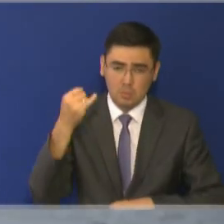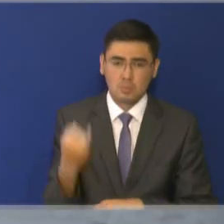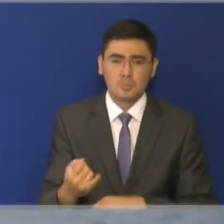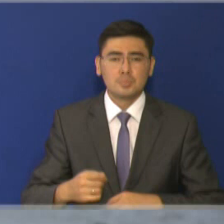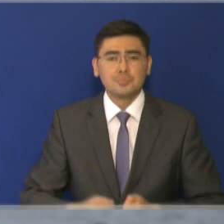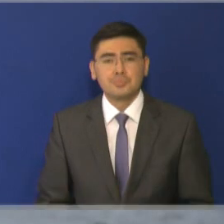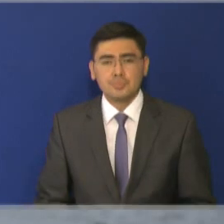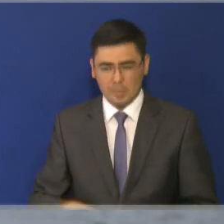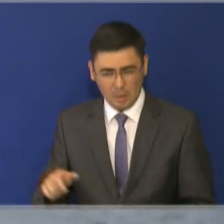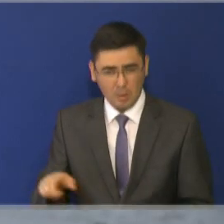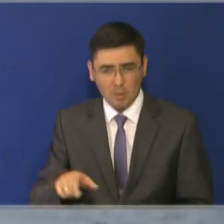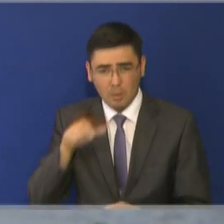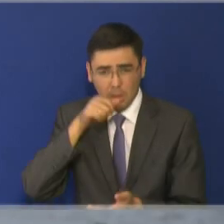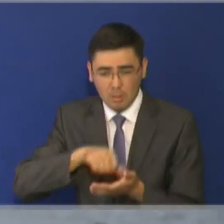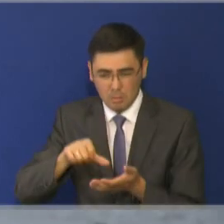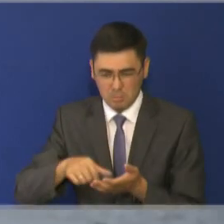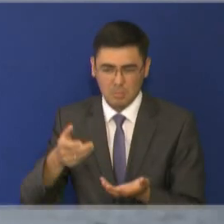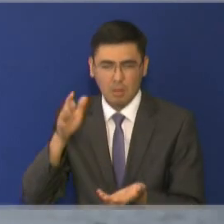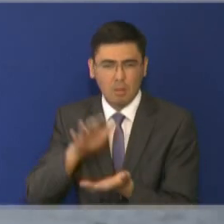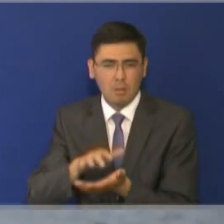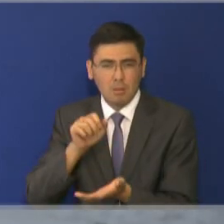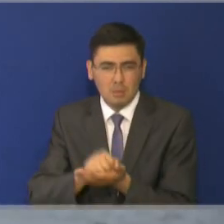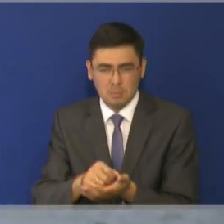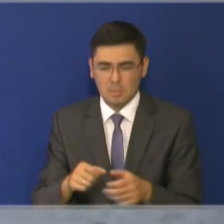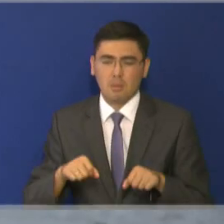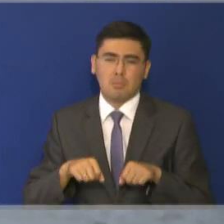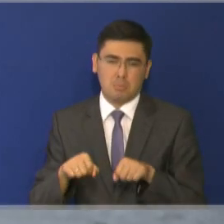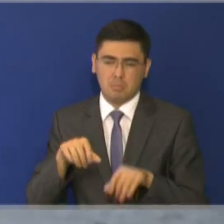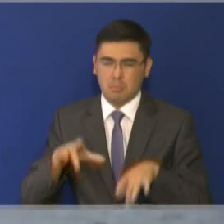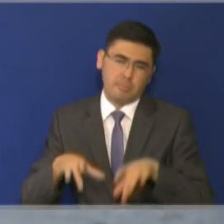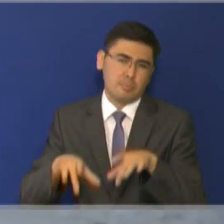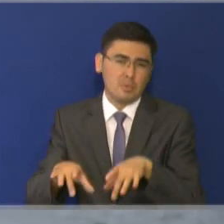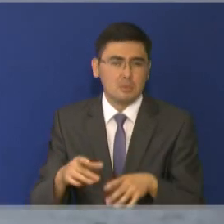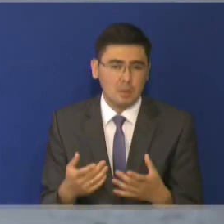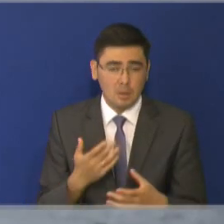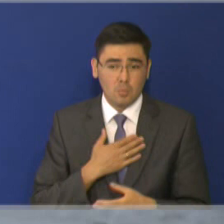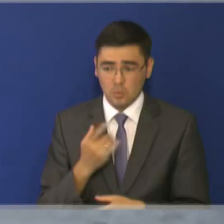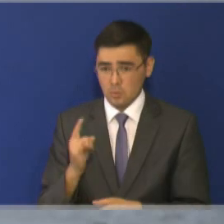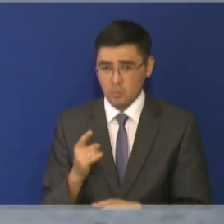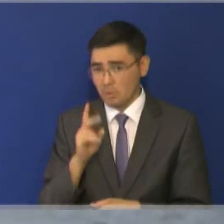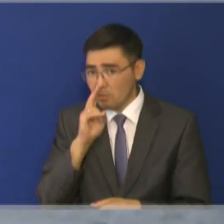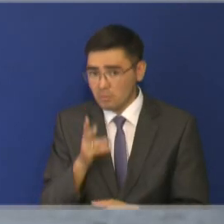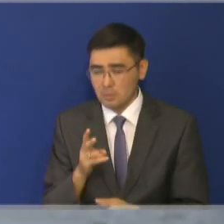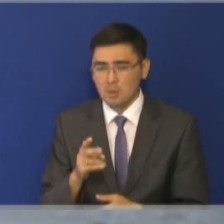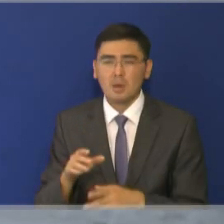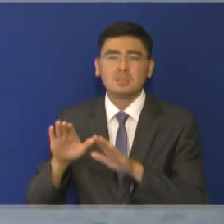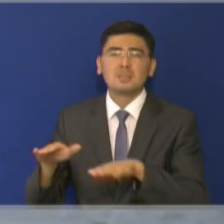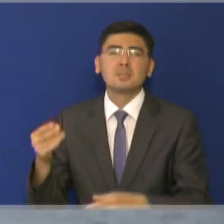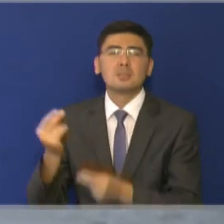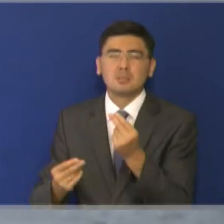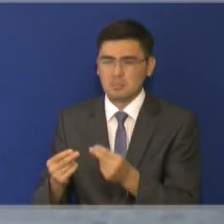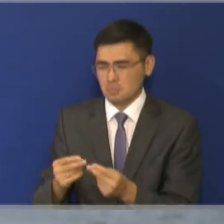Асфальт төсемелерінің тозығы жеткен. Бесік арбамен жүру мүмкін емес. Менің кенже балам қазір 2 жаста. Балалар үшін аулада ойнау